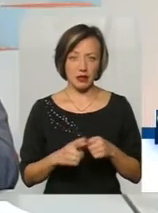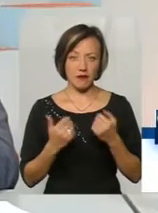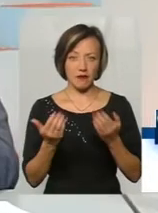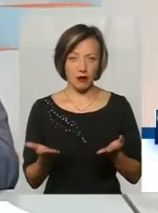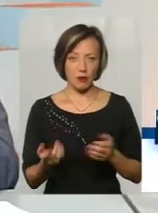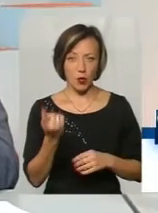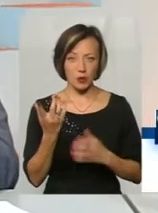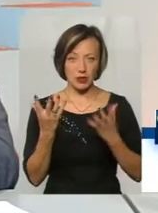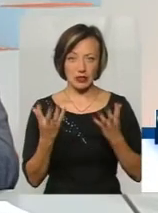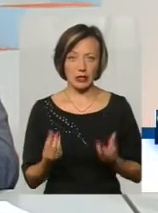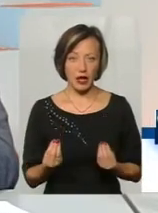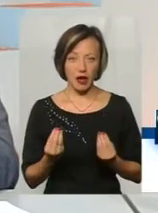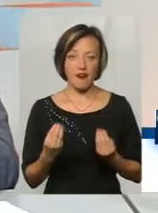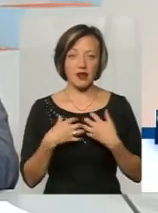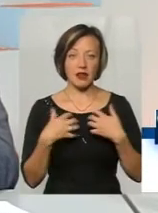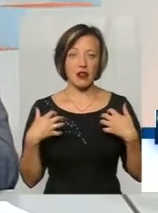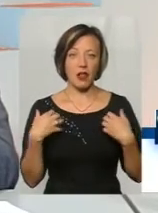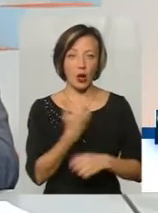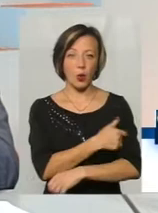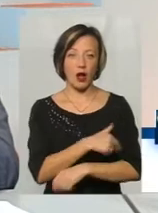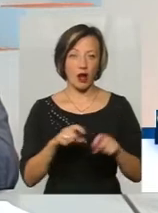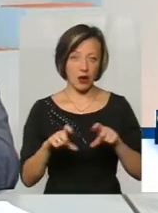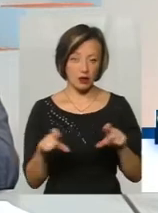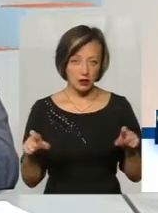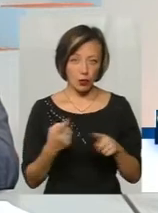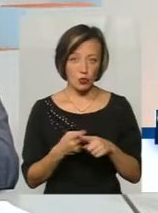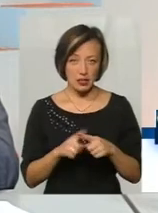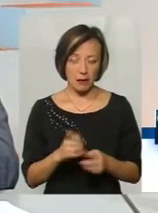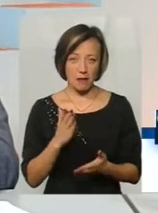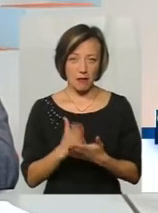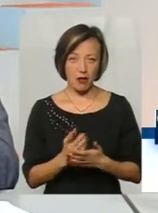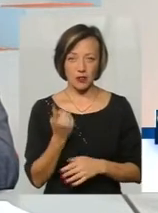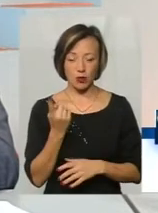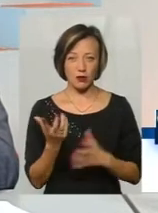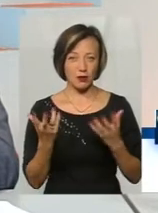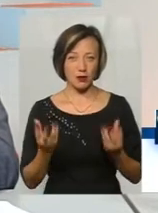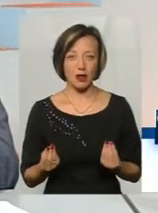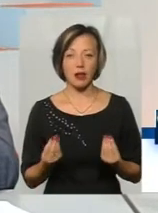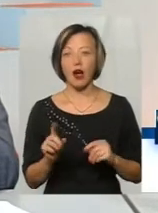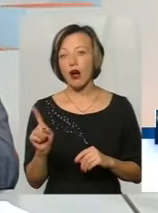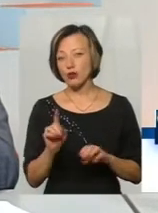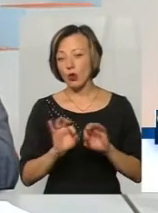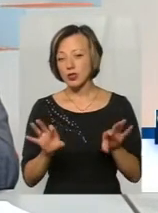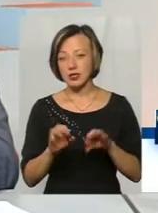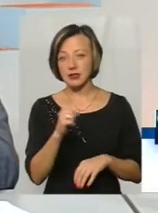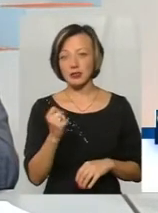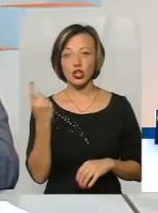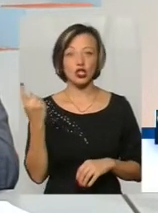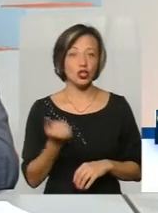день ветеринарної лікарні. Оце от ми маємо за один день. А що розказати за тиждень,